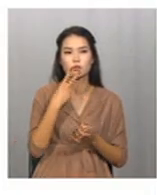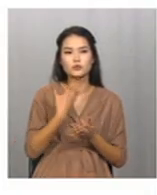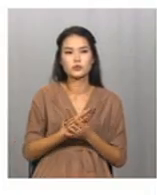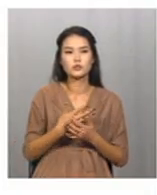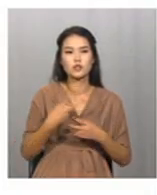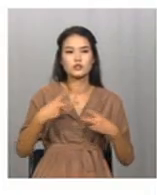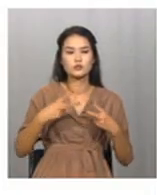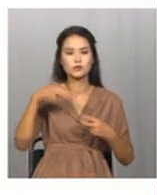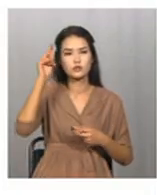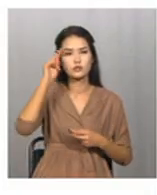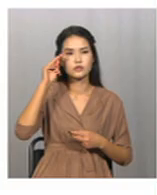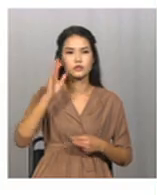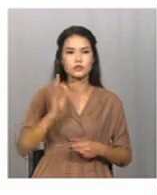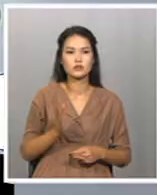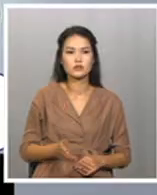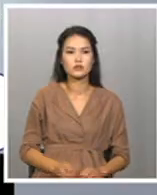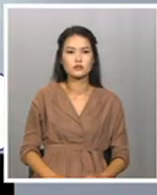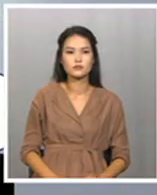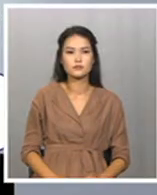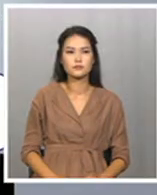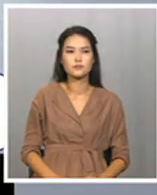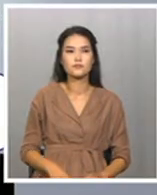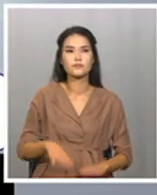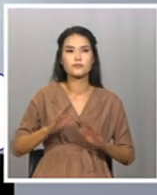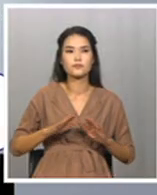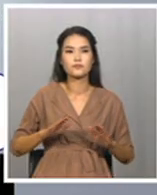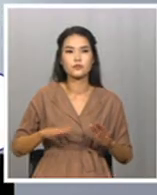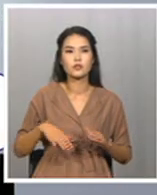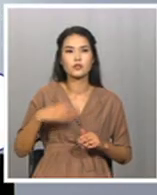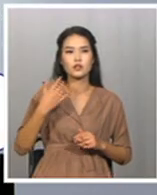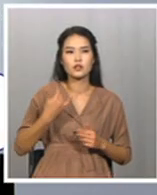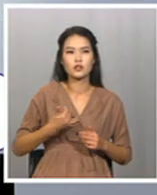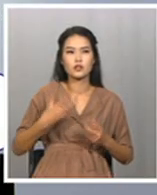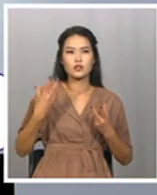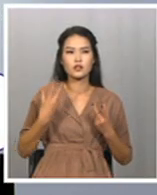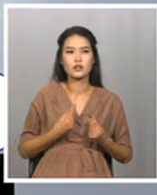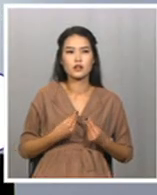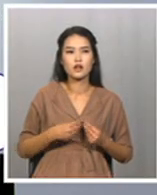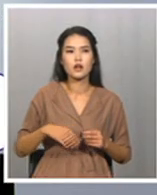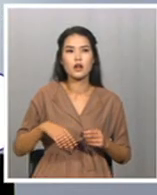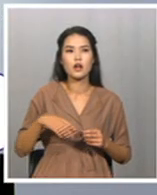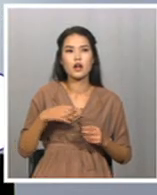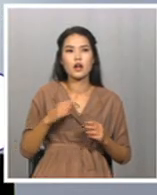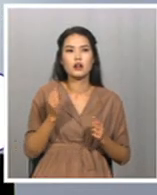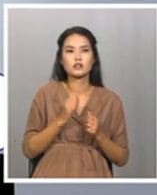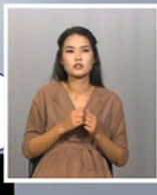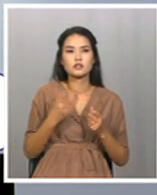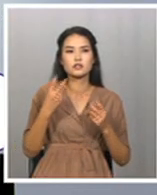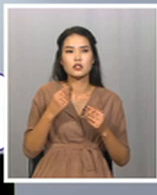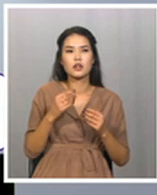көрсеткіштерін салыстыруды үйренесіздер. Оқушылар, қазіргі таңда жекелеген елдер мен аймақтар